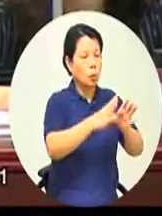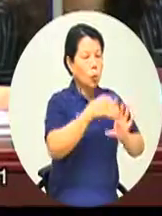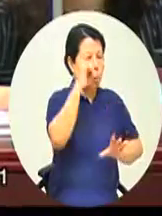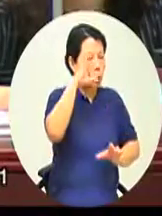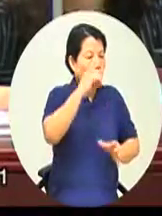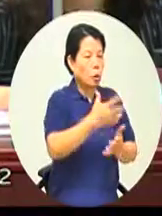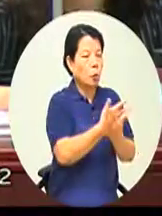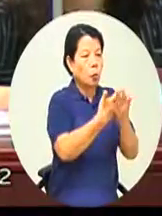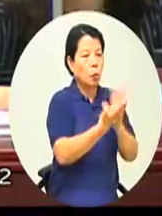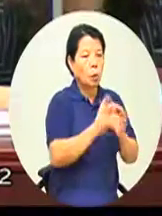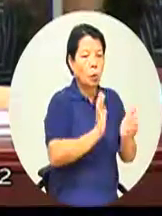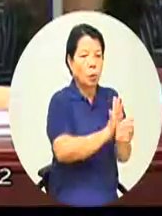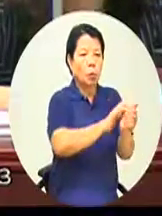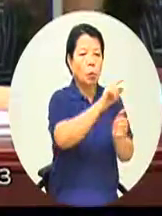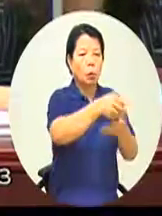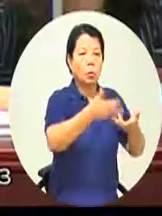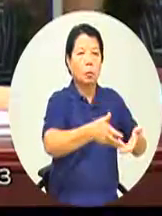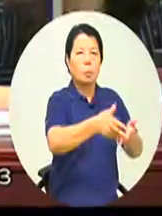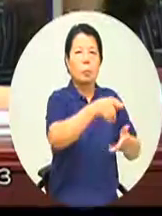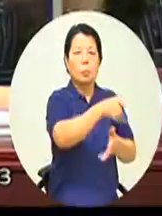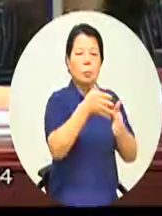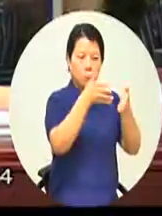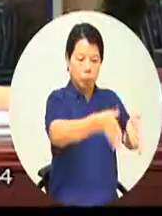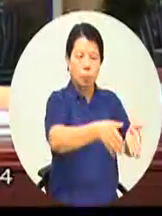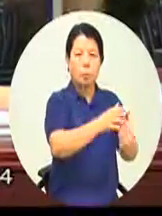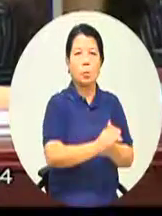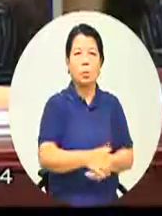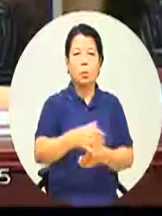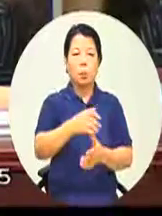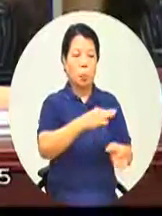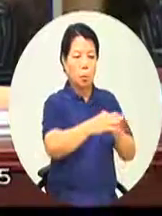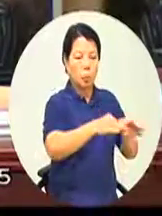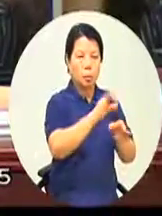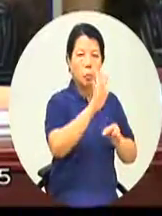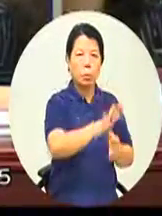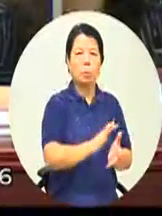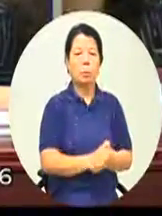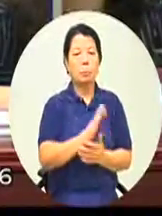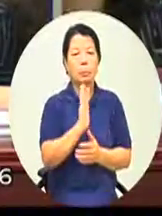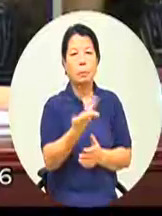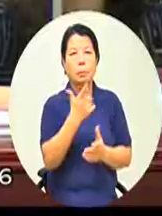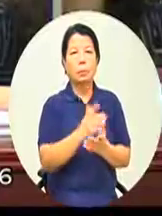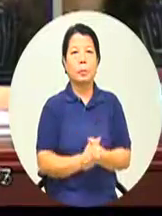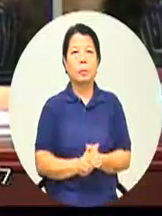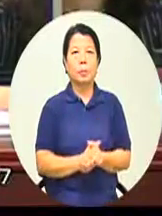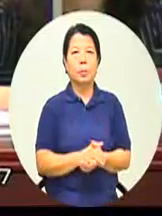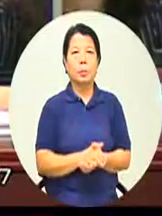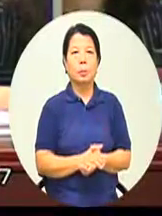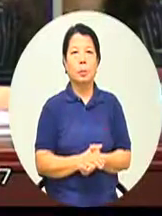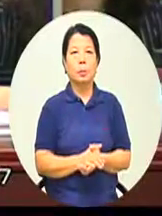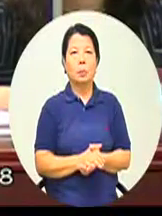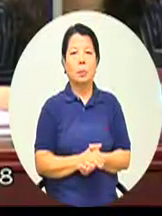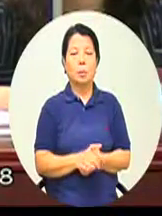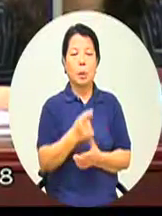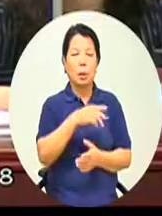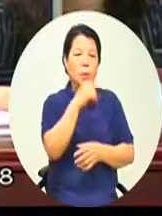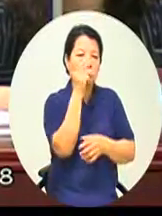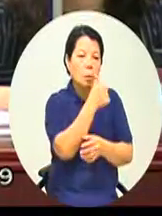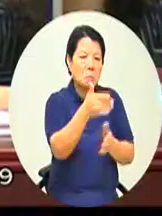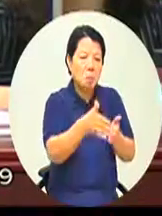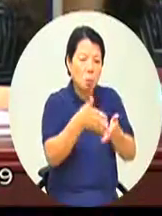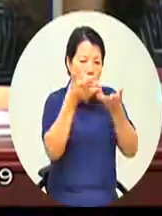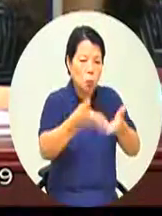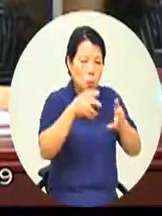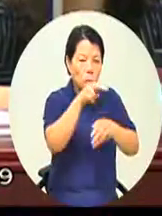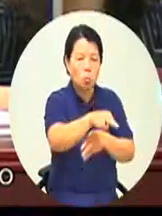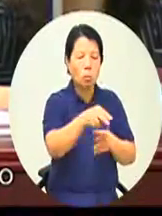文推广是它的重点啊，所以它的商业机制有。可是呢，它不会是它特别要着重的。当